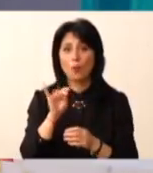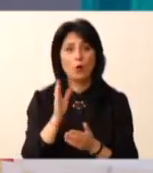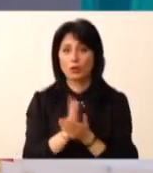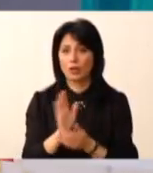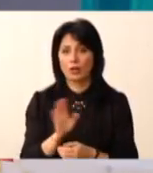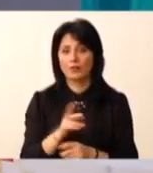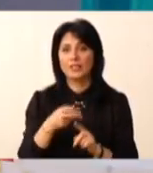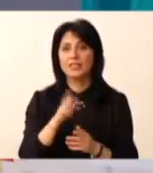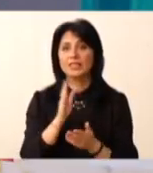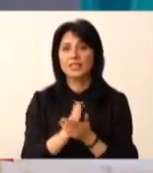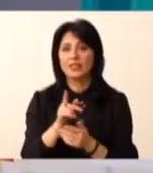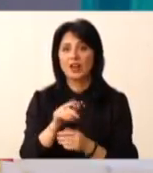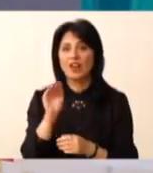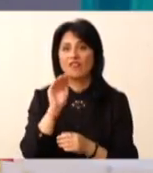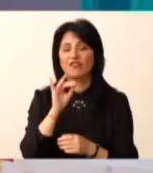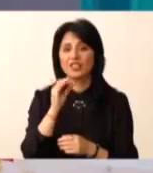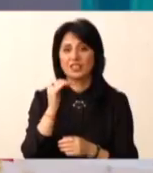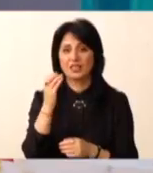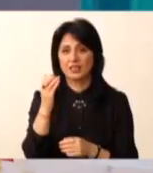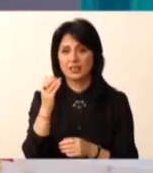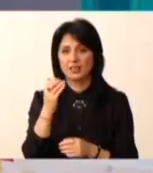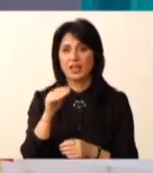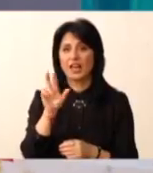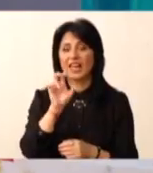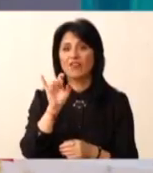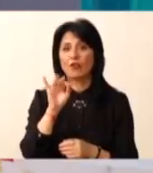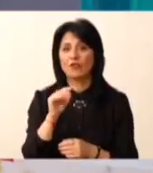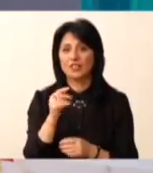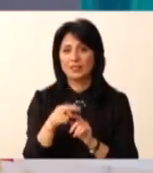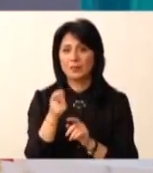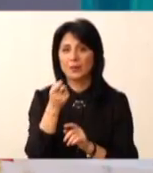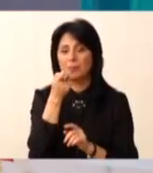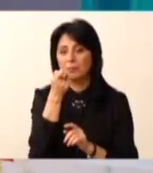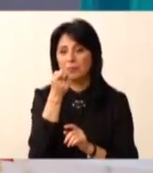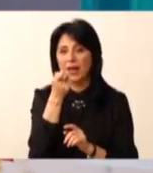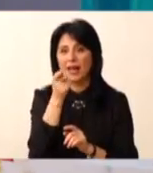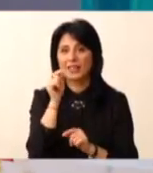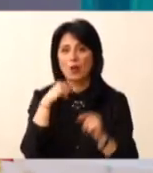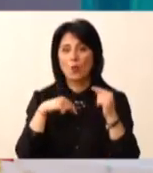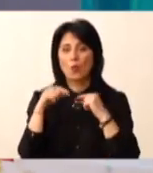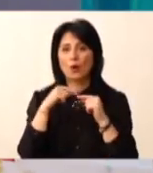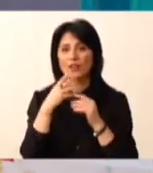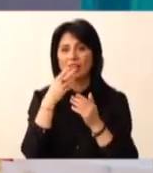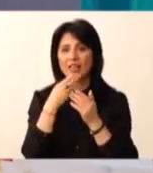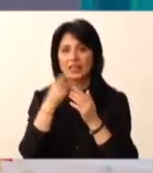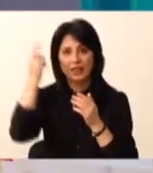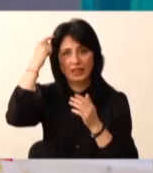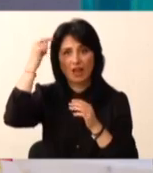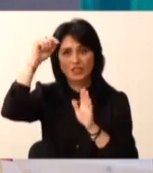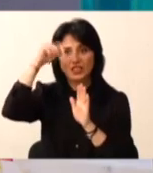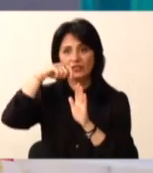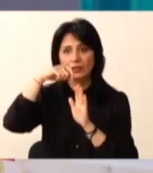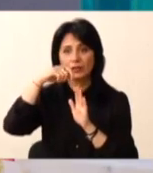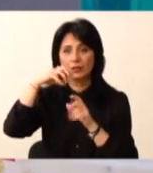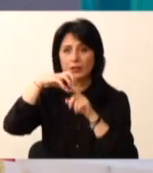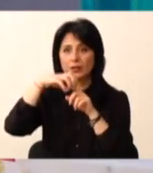არის. ეს არის ჰიპოფიზის ჰორმონი. ჰიპოფიზი არის პატარა ისეთი ორგანო, ძალიან პატარა თავის ტვინში. აქ გვაქვს